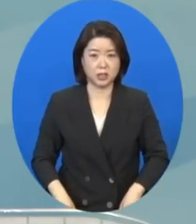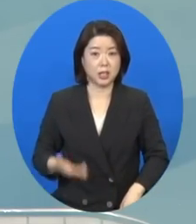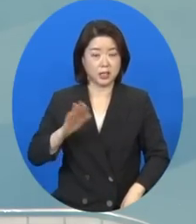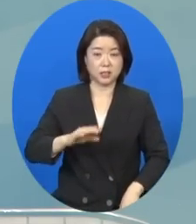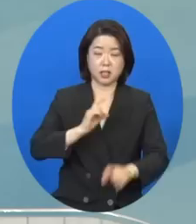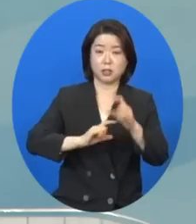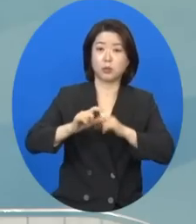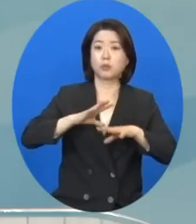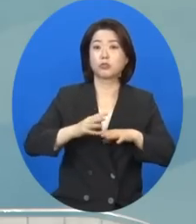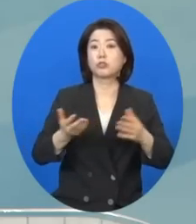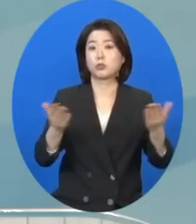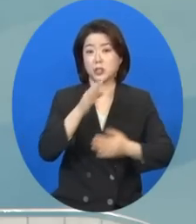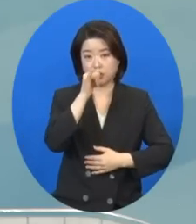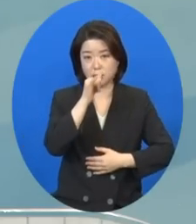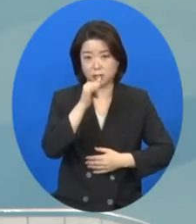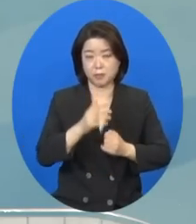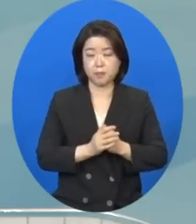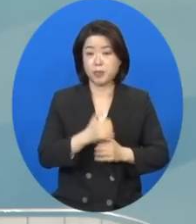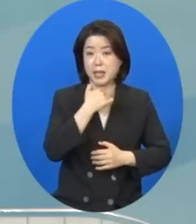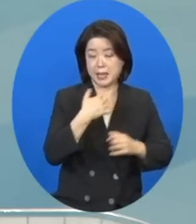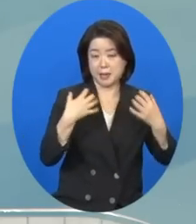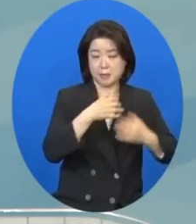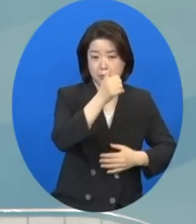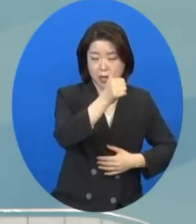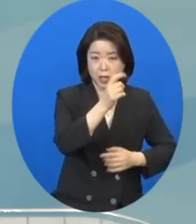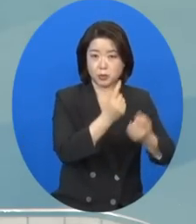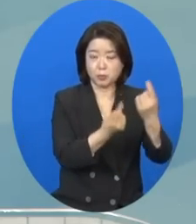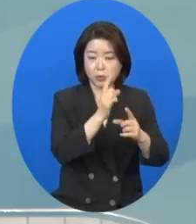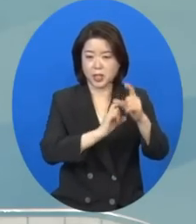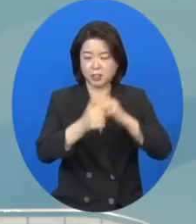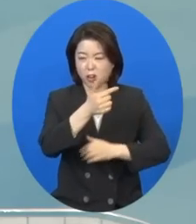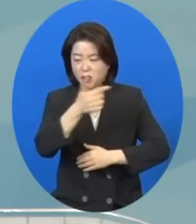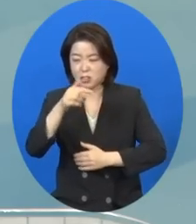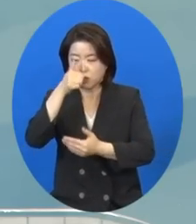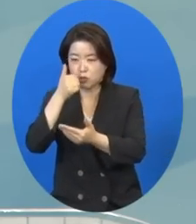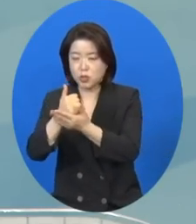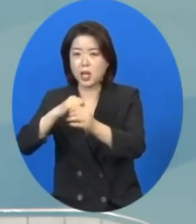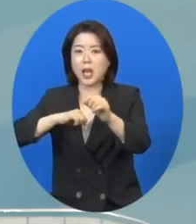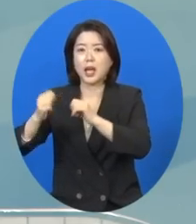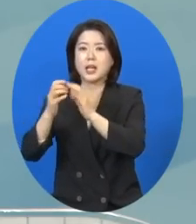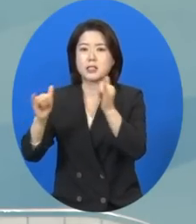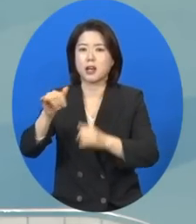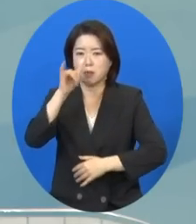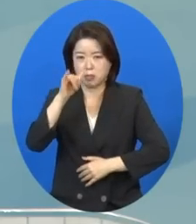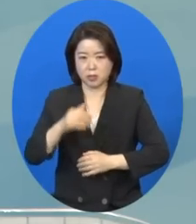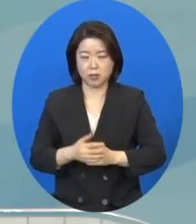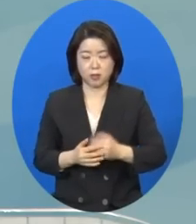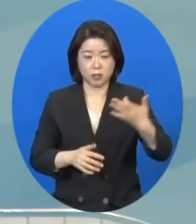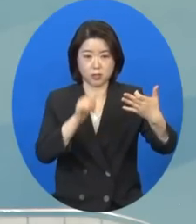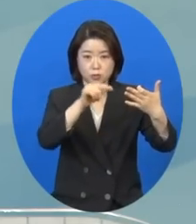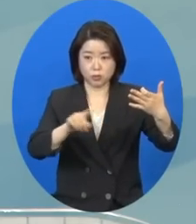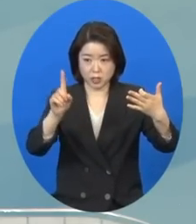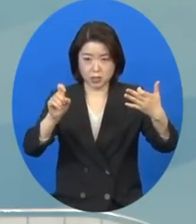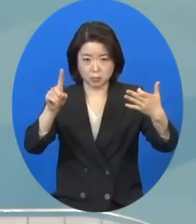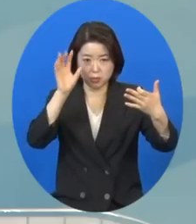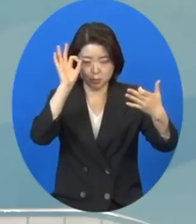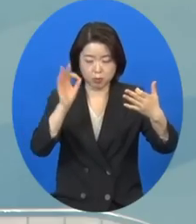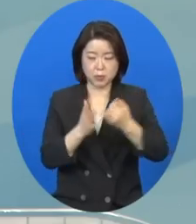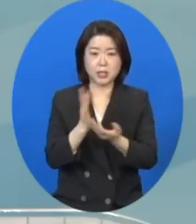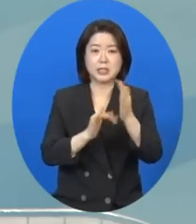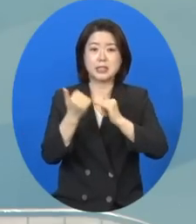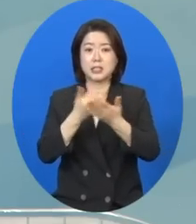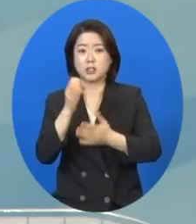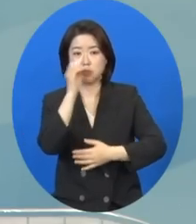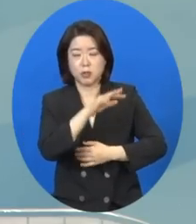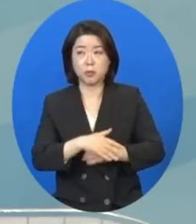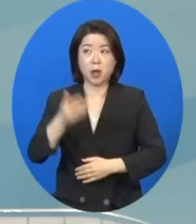오늘 본문에 보니까 주님의 빌라도보다 더 큰 죄를 지은 사람이 있다라고 말씀합니다 11절에 보니까 예수께서 대답하셨다